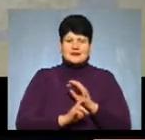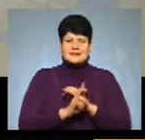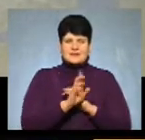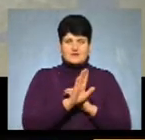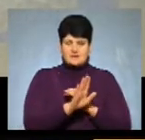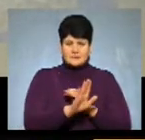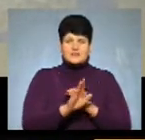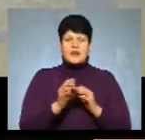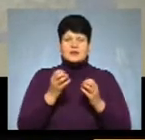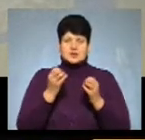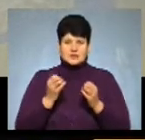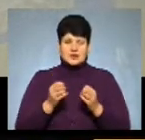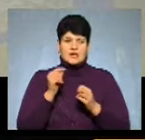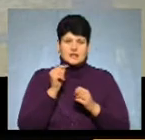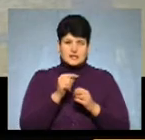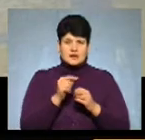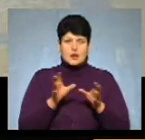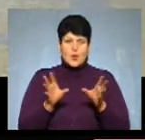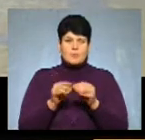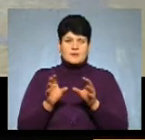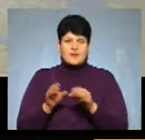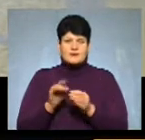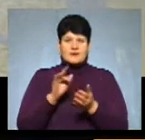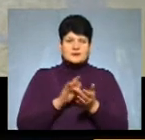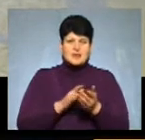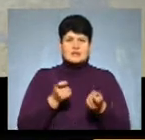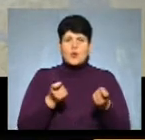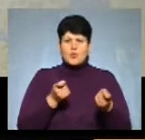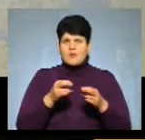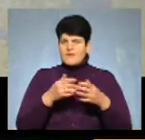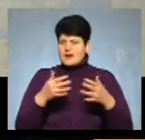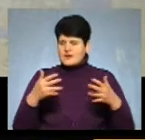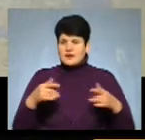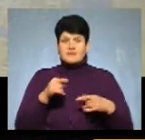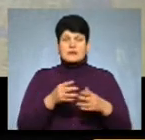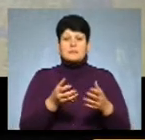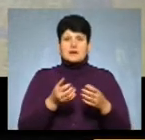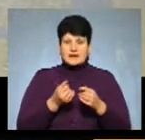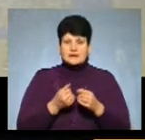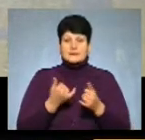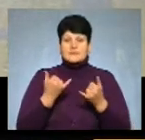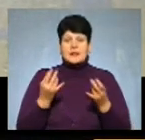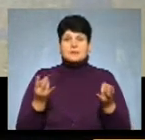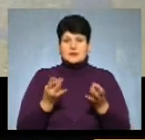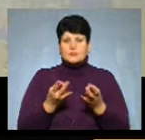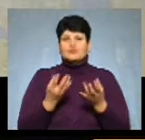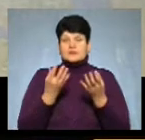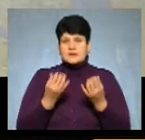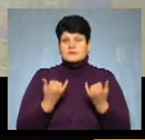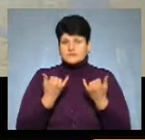помісну церкву, яку ми бачимо, а також їхні об'єднання, центри і управління. Він прийнятий якраз на потребу